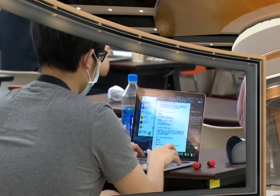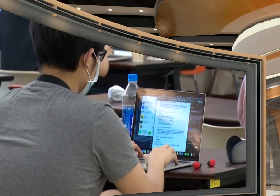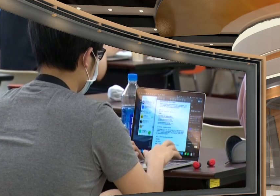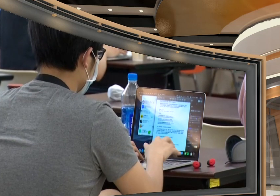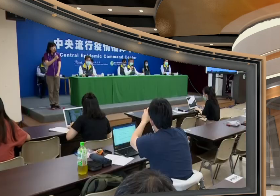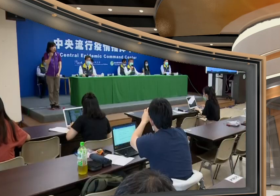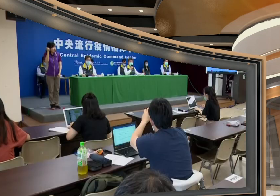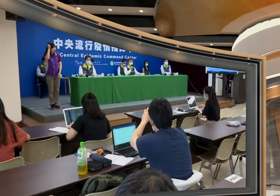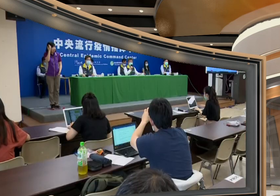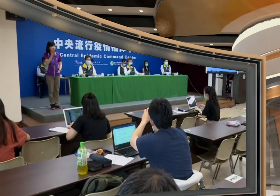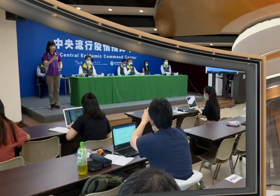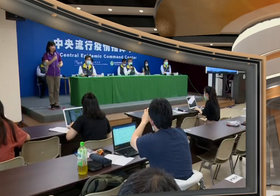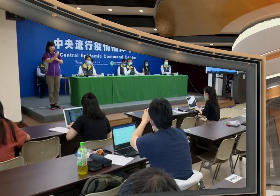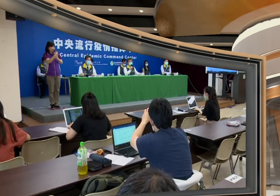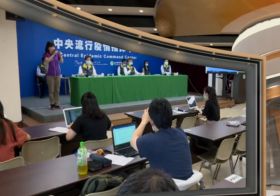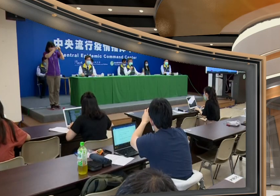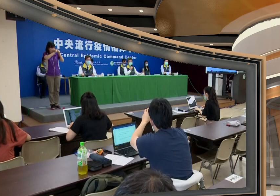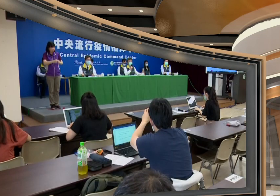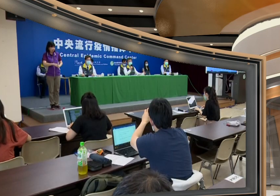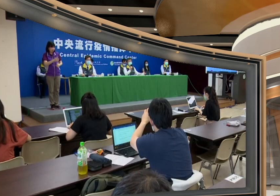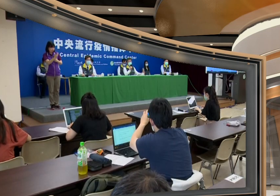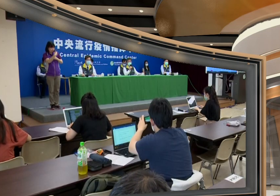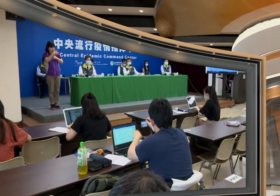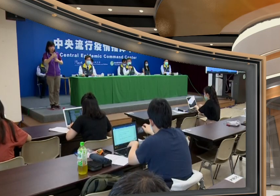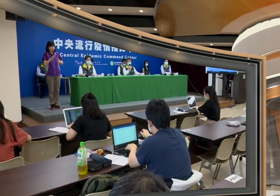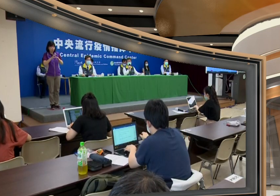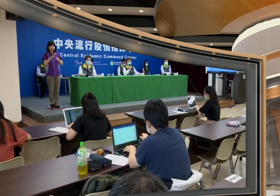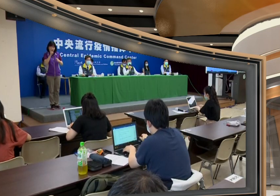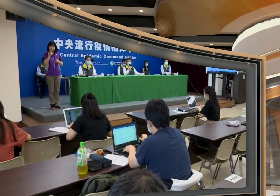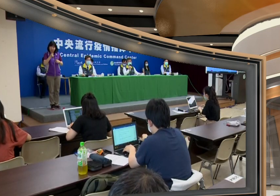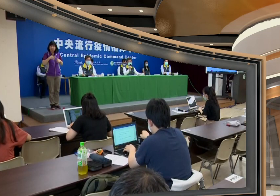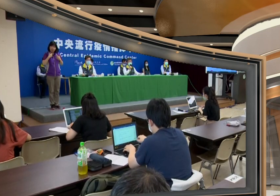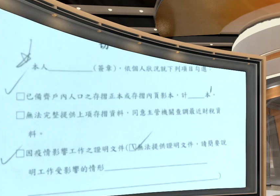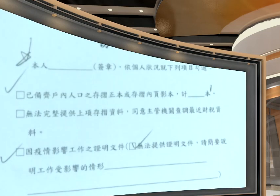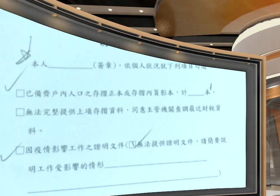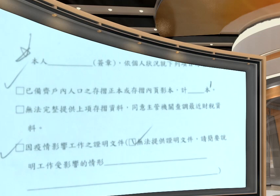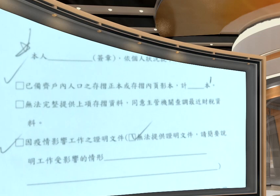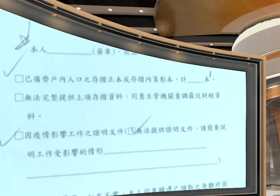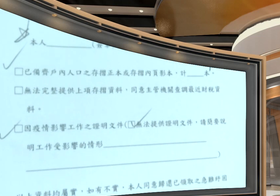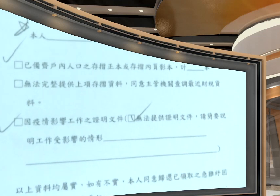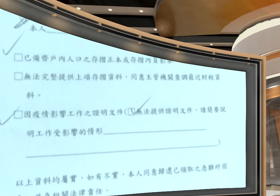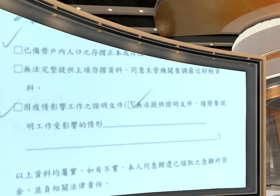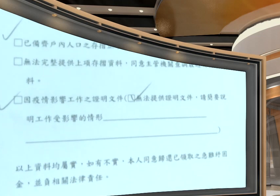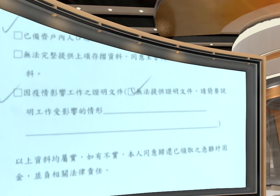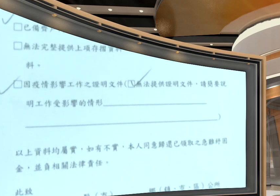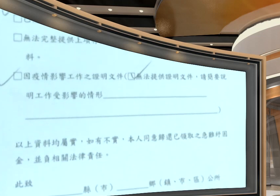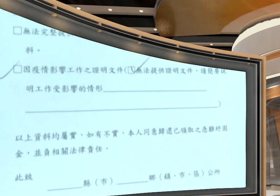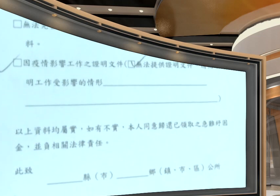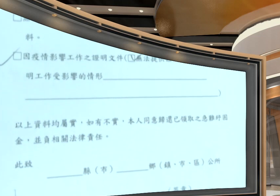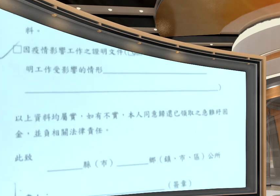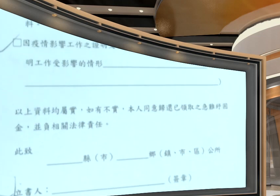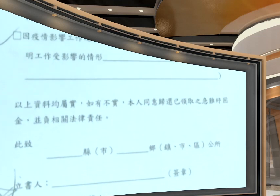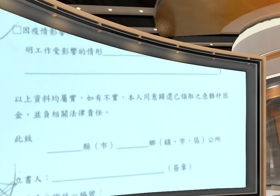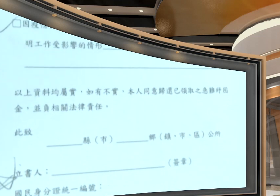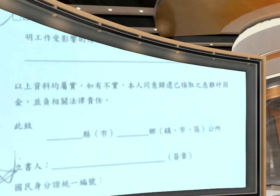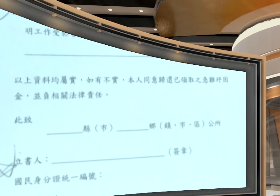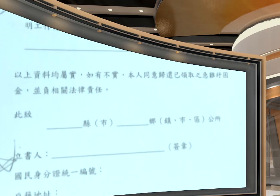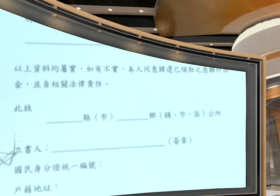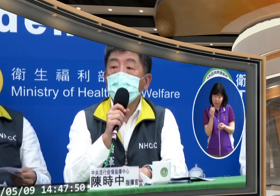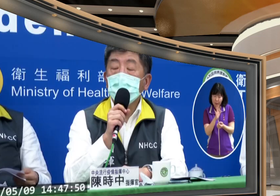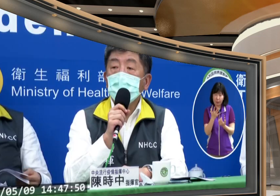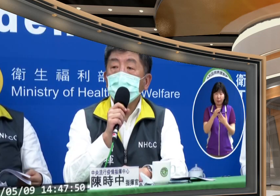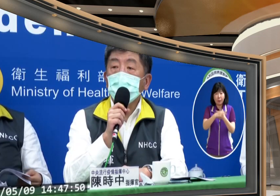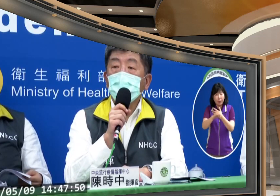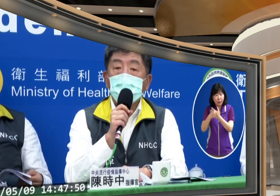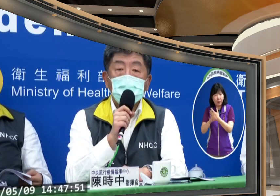陈时中就再个强调，补送金今年发不出，每种唔得无法度，每呼吁地方政府在第